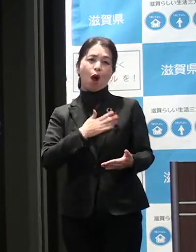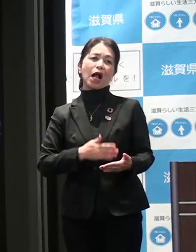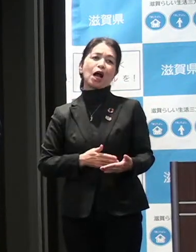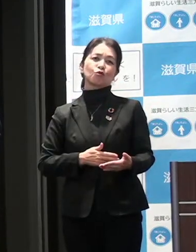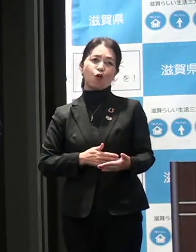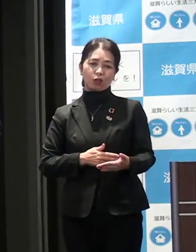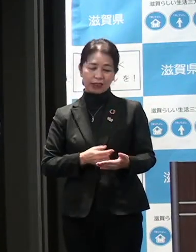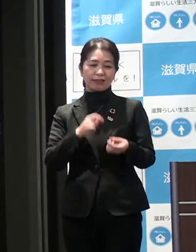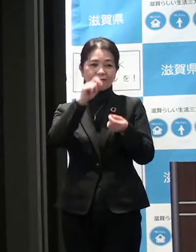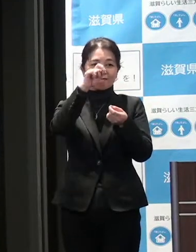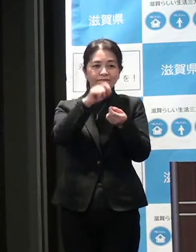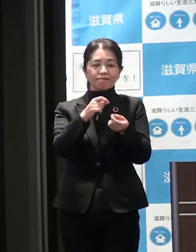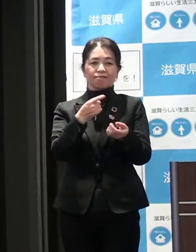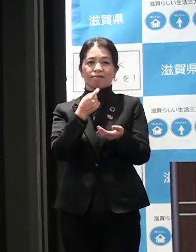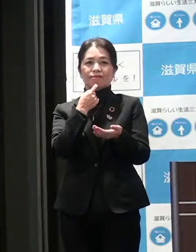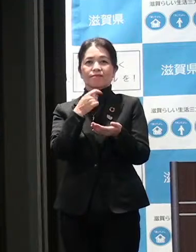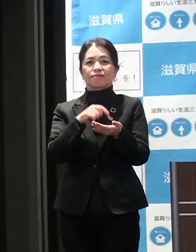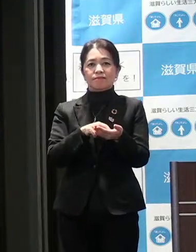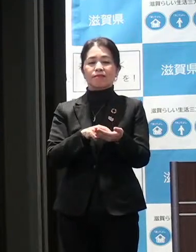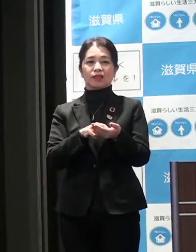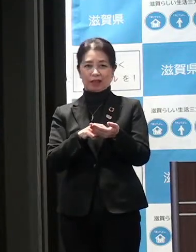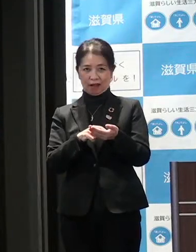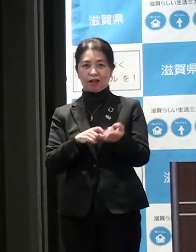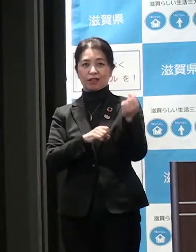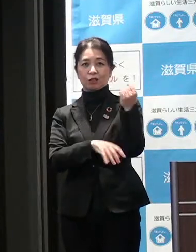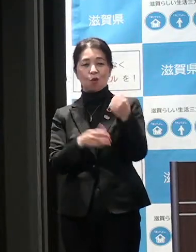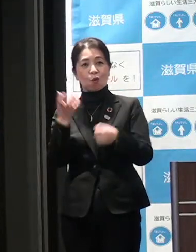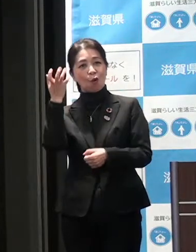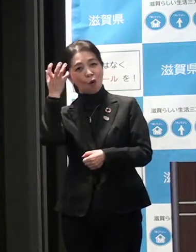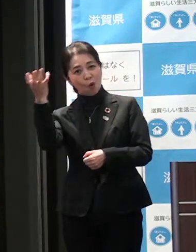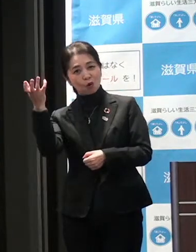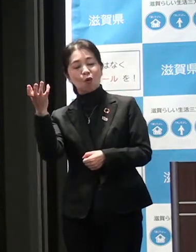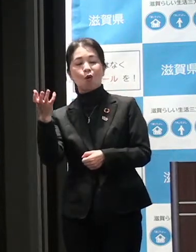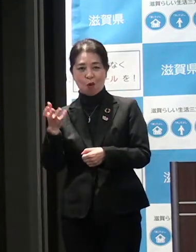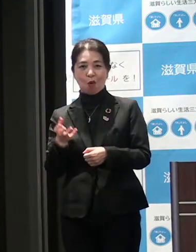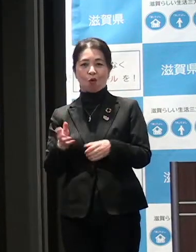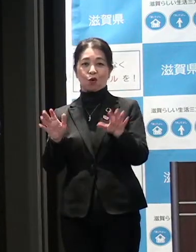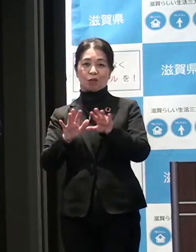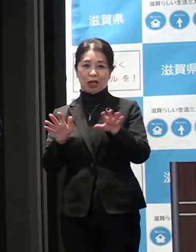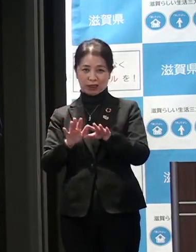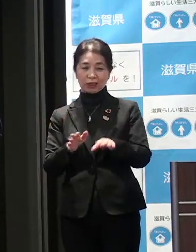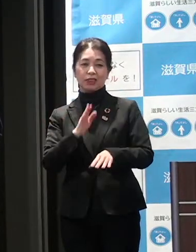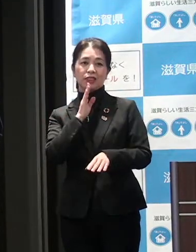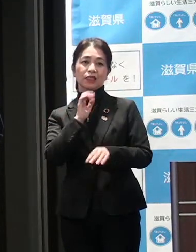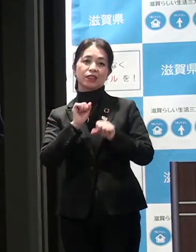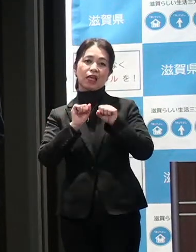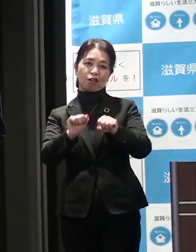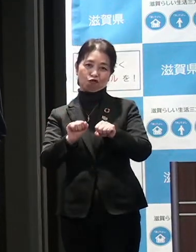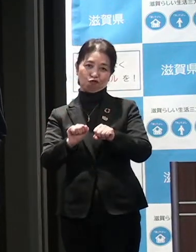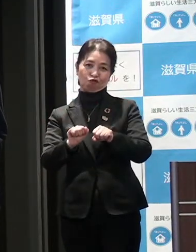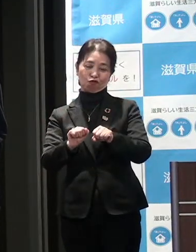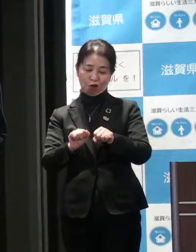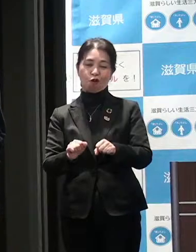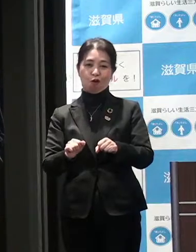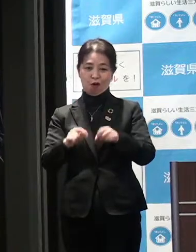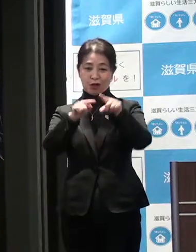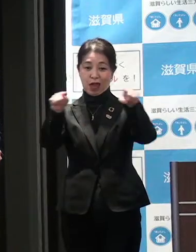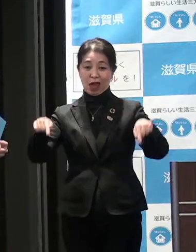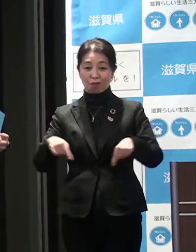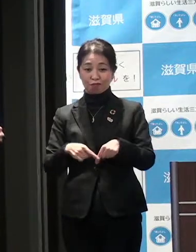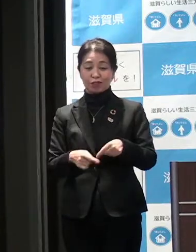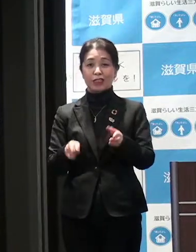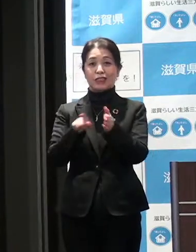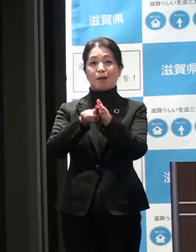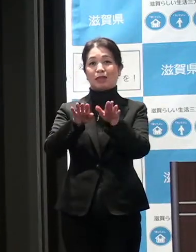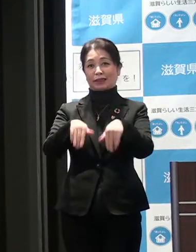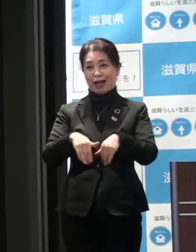簡略化したりだとか、基本構想を子どもたちなりに実践してもらえるようなルールをゲームの中に入れたりしました。